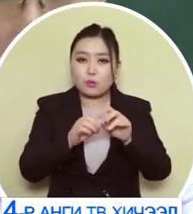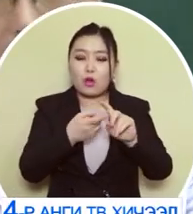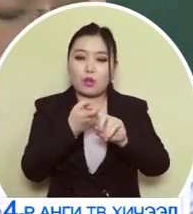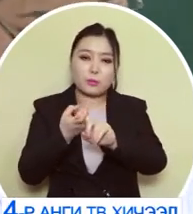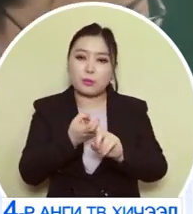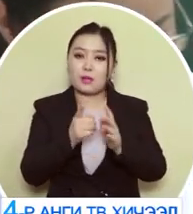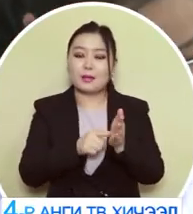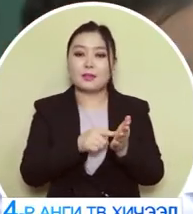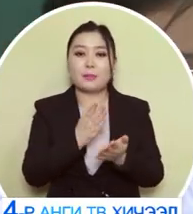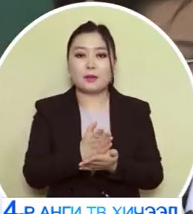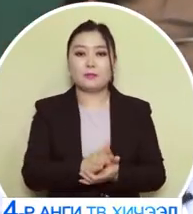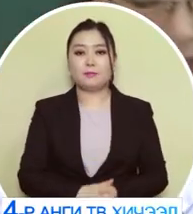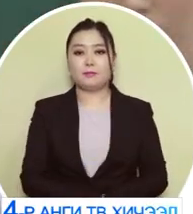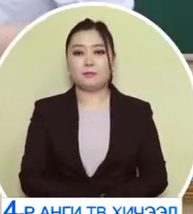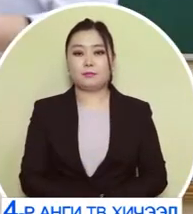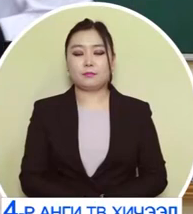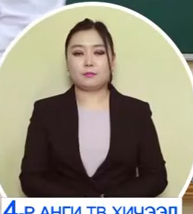Сымды қалай қосамыз?